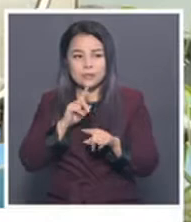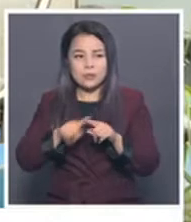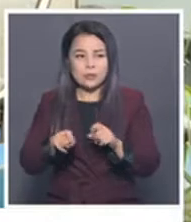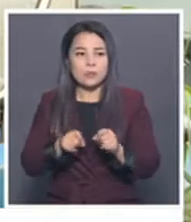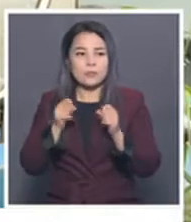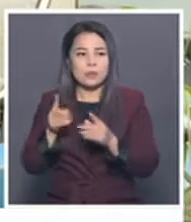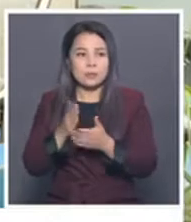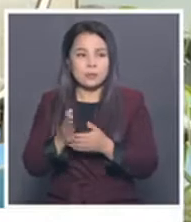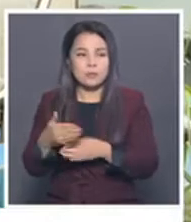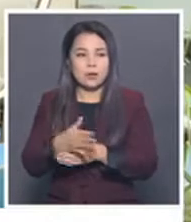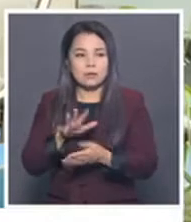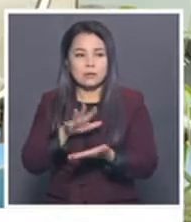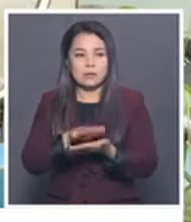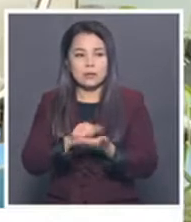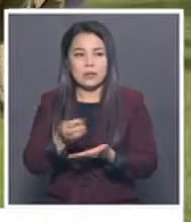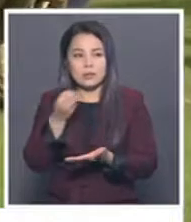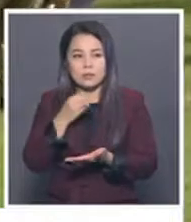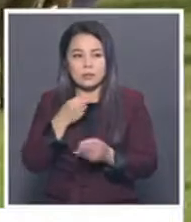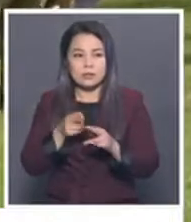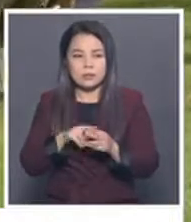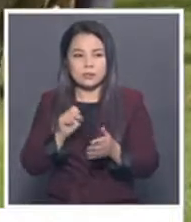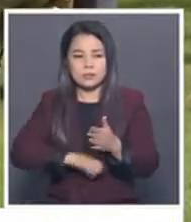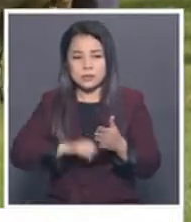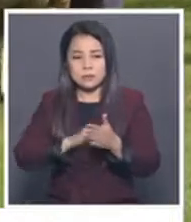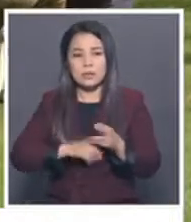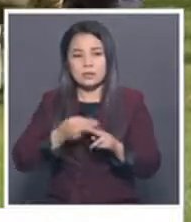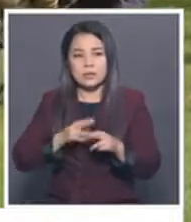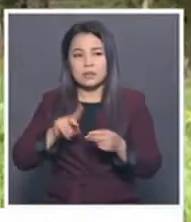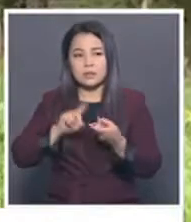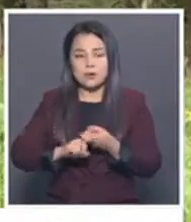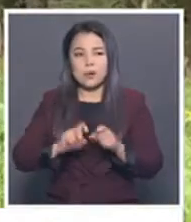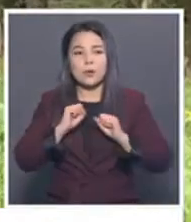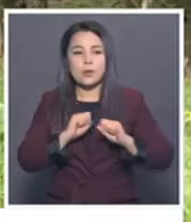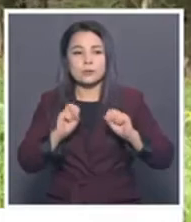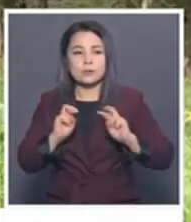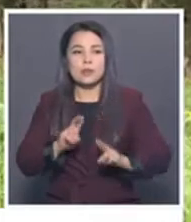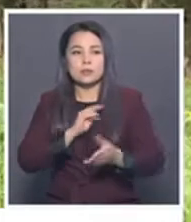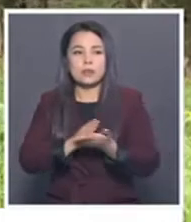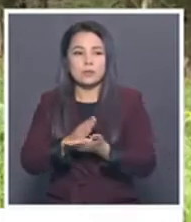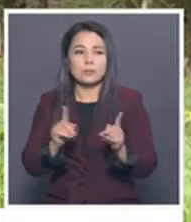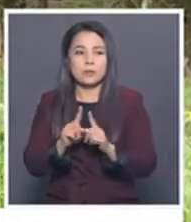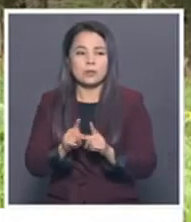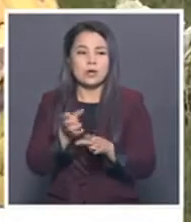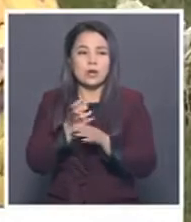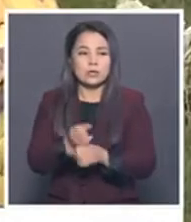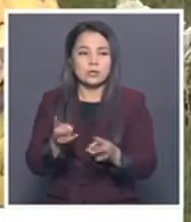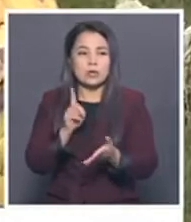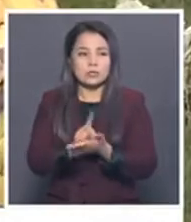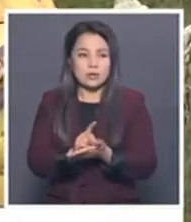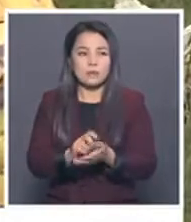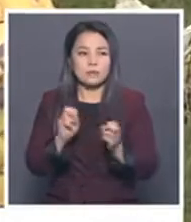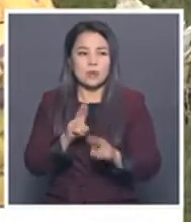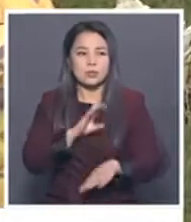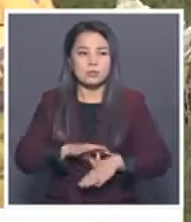сол жағада балықтарды талқандап жейді. Осыған байланысты қазір қорық қызметкерлері сол құзғындардың санын азайту үшін